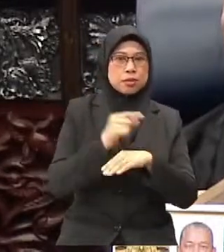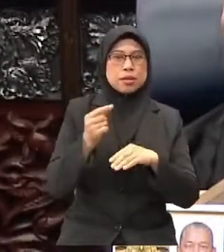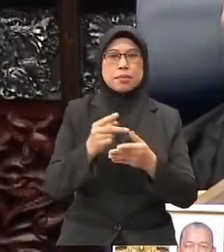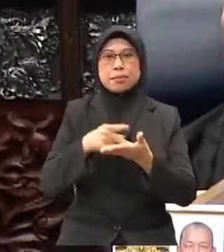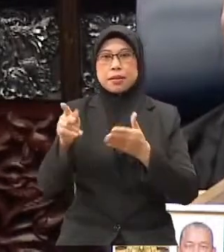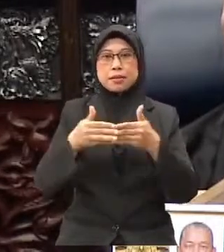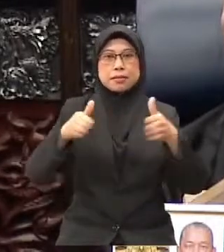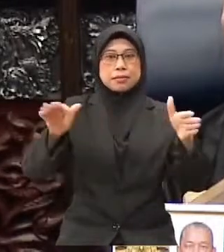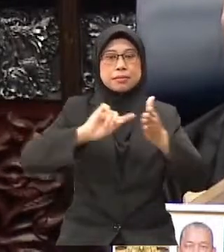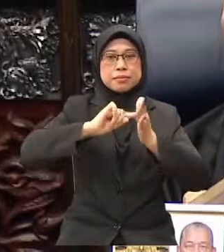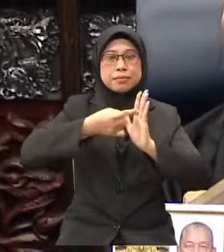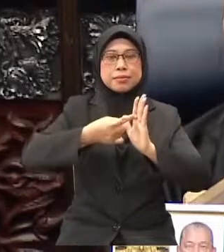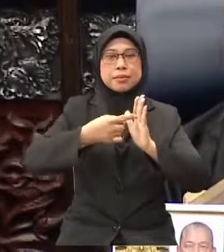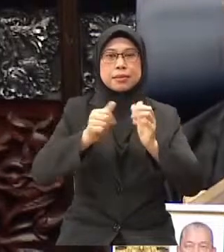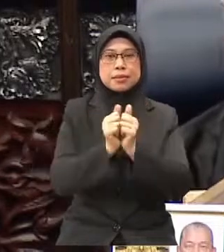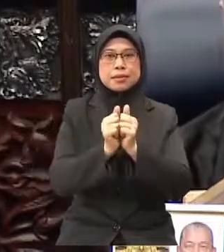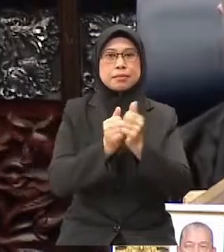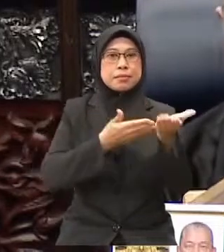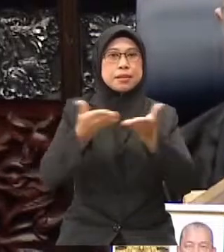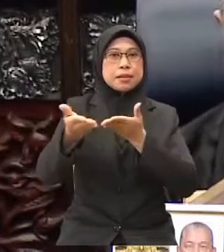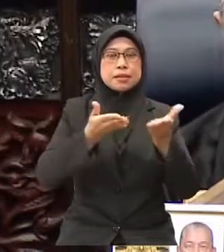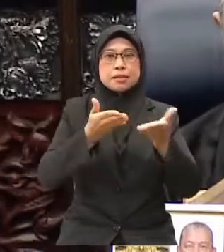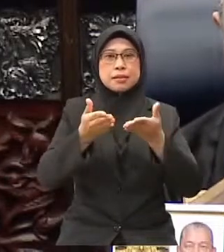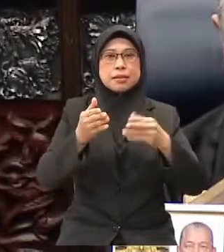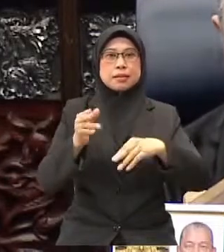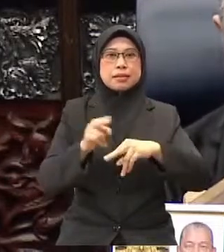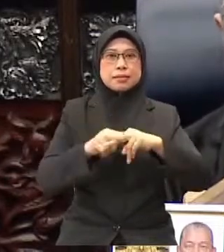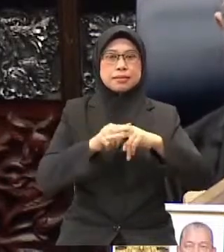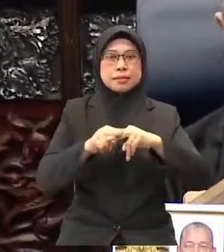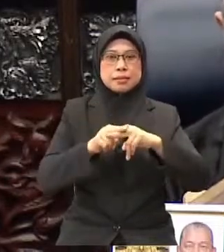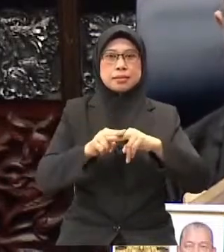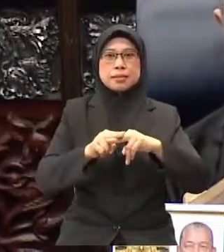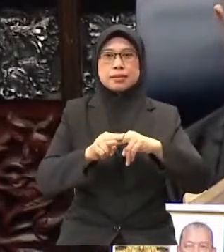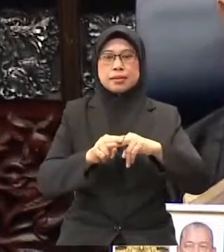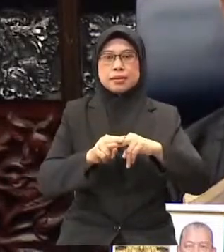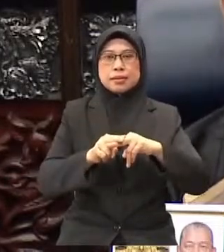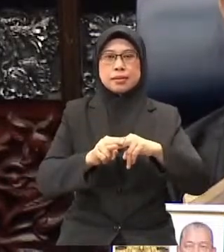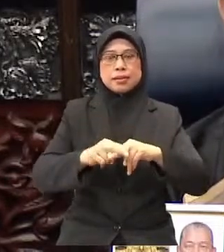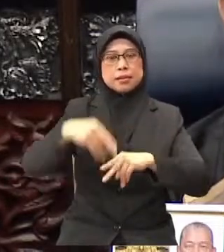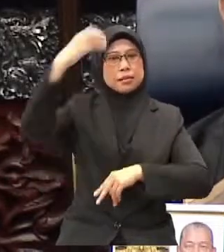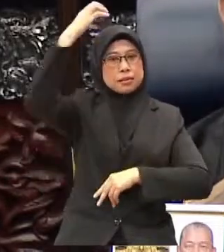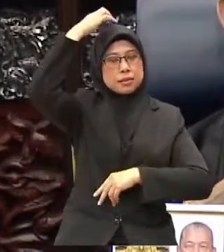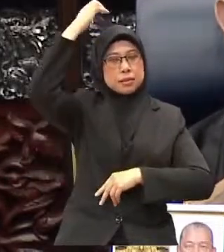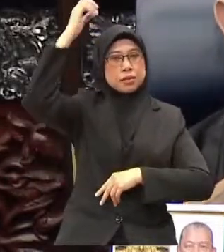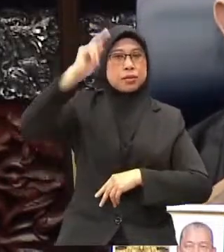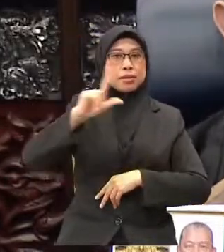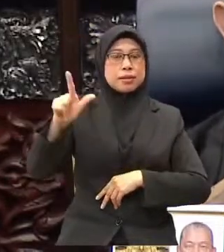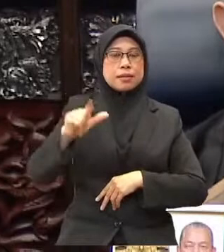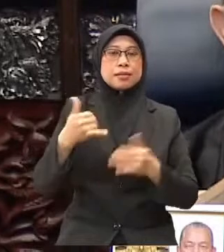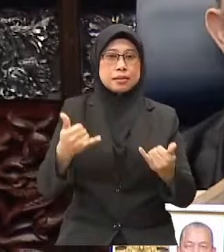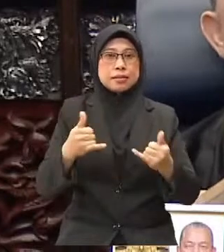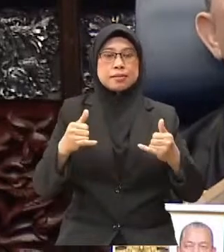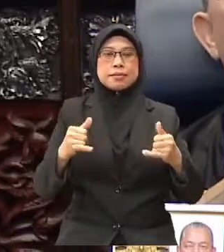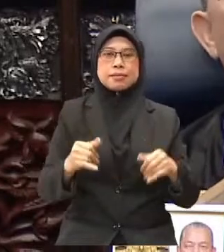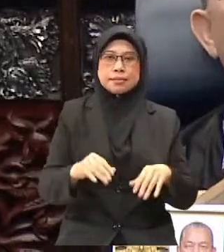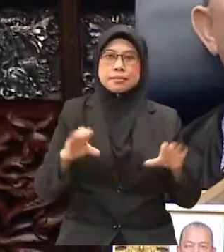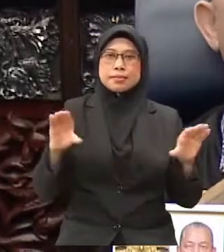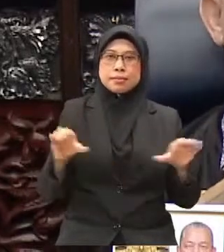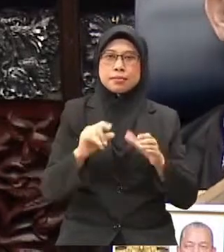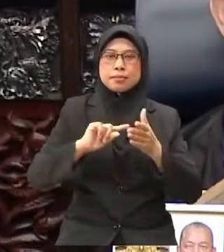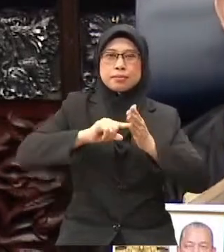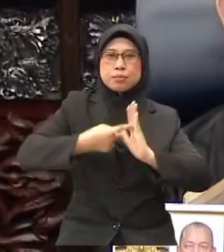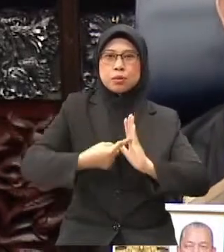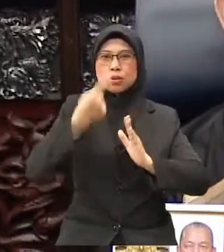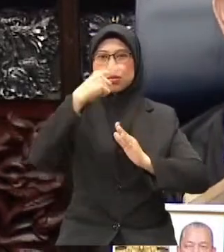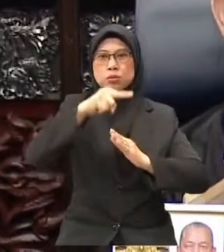terbuka bermula dengan rangkaian perkhidmatan rail di lembah Klang kini prasarana sedang memuktamatkan pelaksanaan tersebut untuk